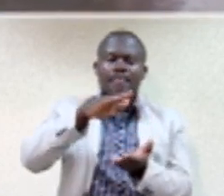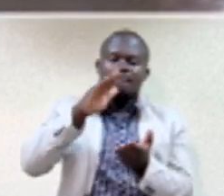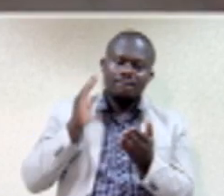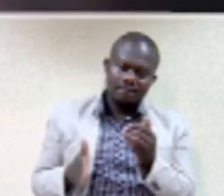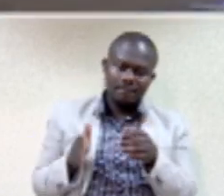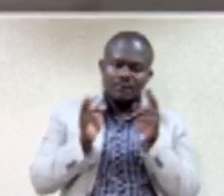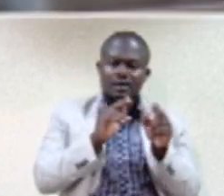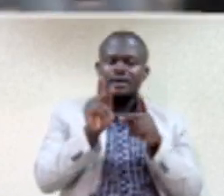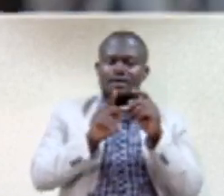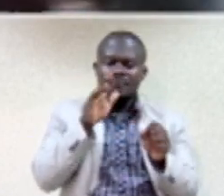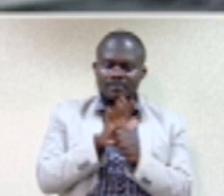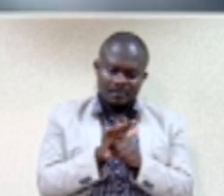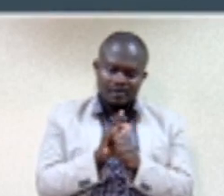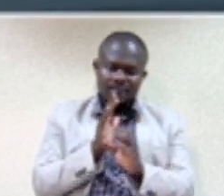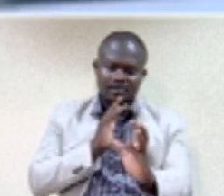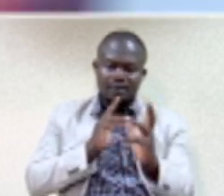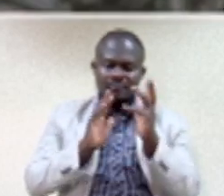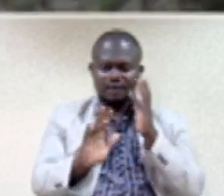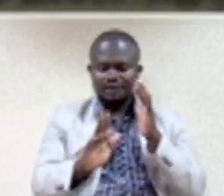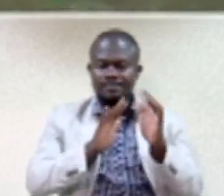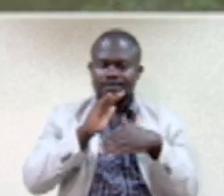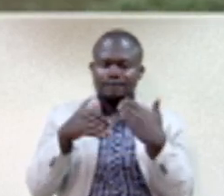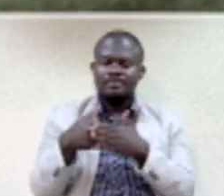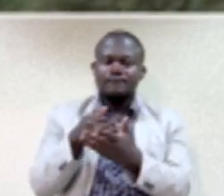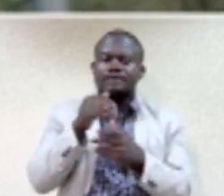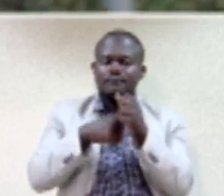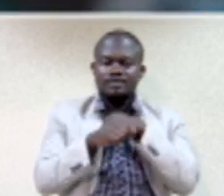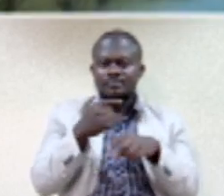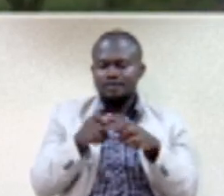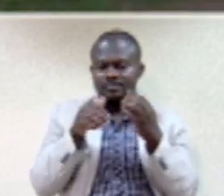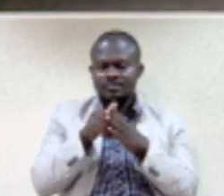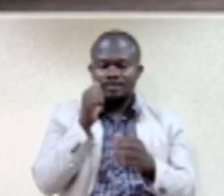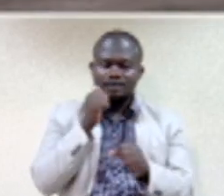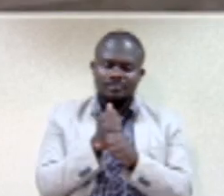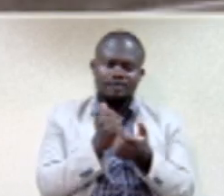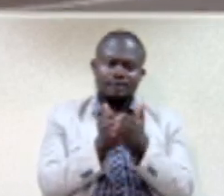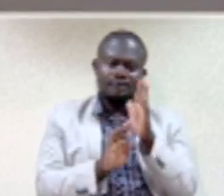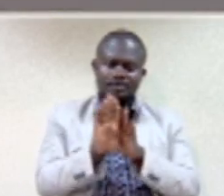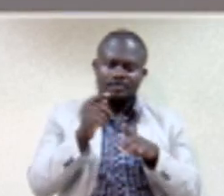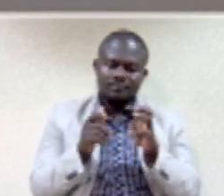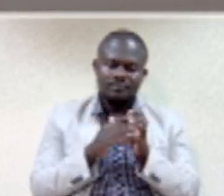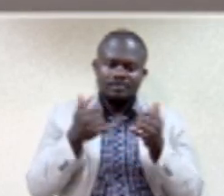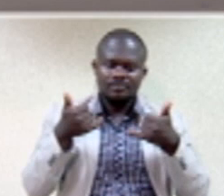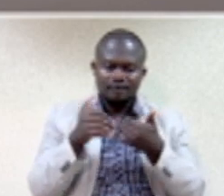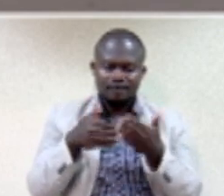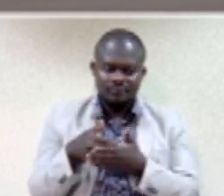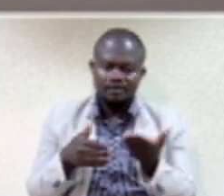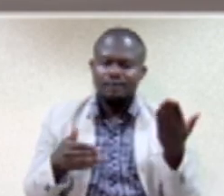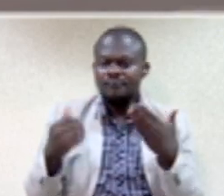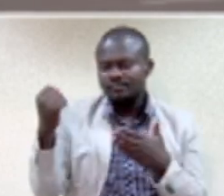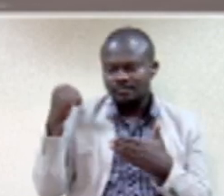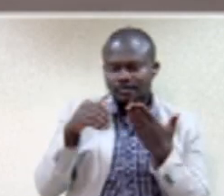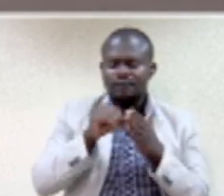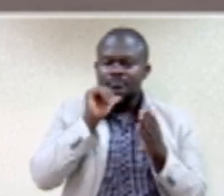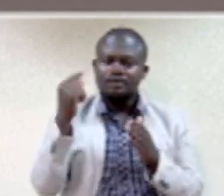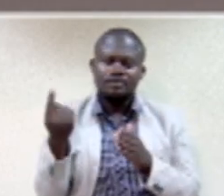haba hari abantu benshi hari urujya n'uruza hari ibikorwa byinshi bitandukanye abaturage bakora bibateza imbere ariko kuri ubu ngubu abari inyuma yanjye nta